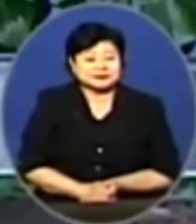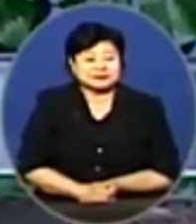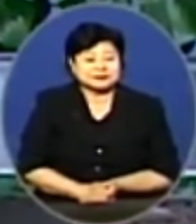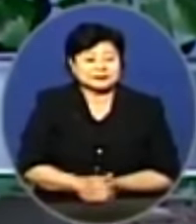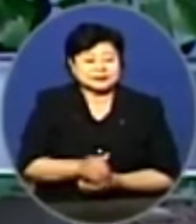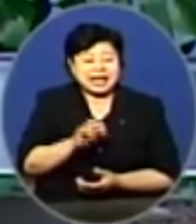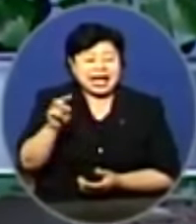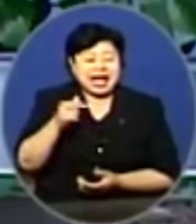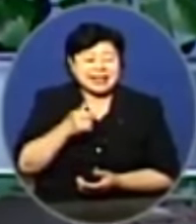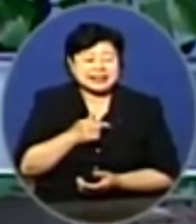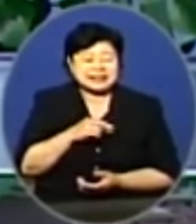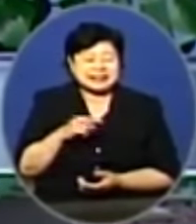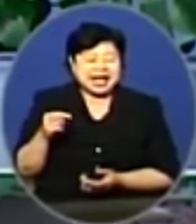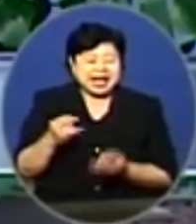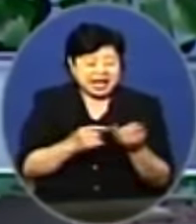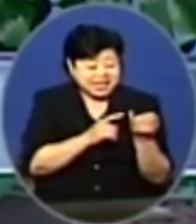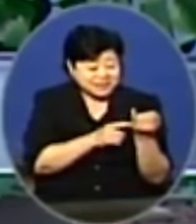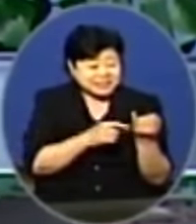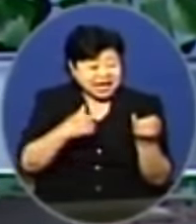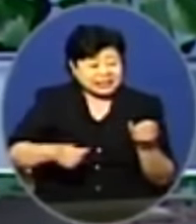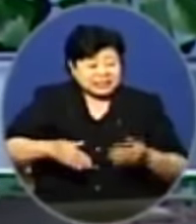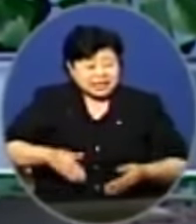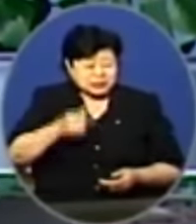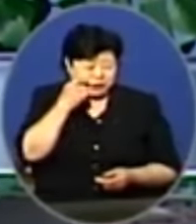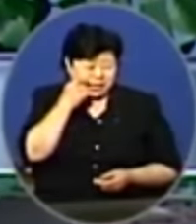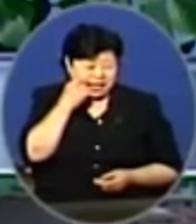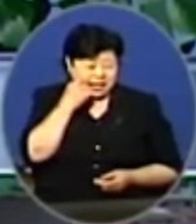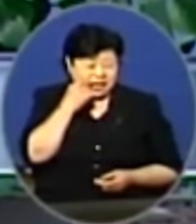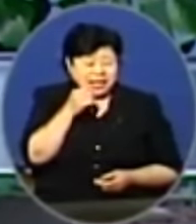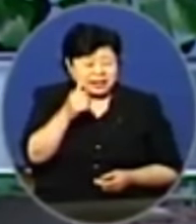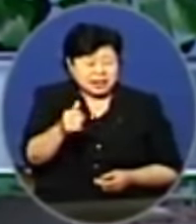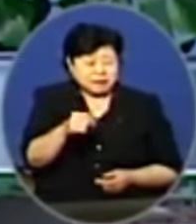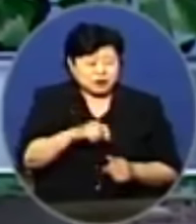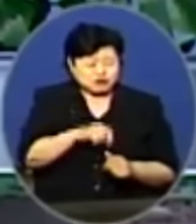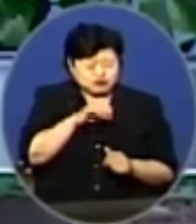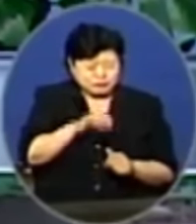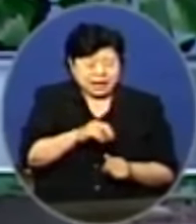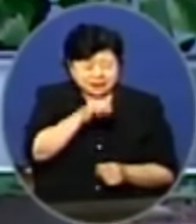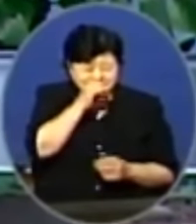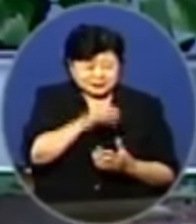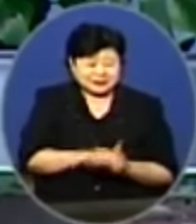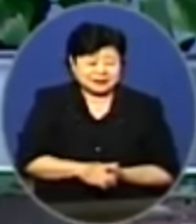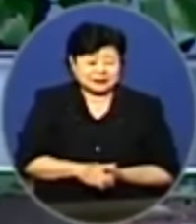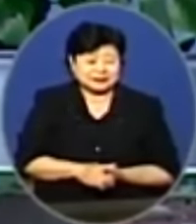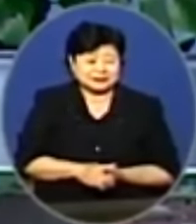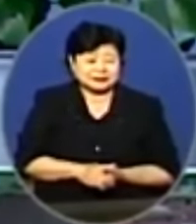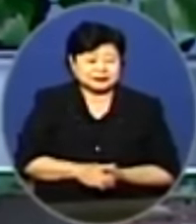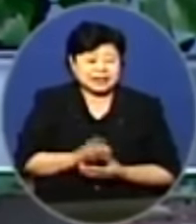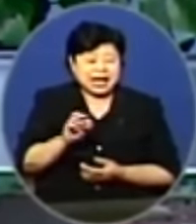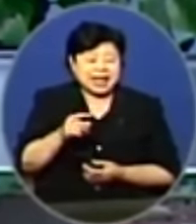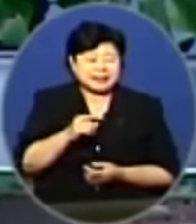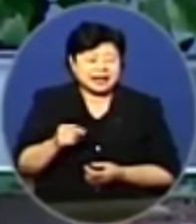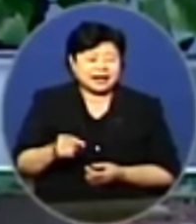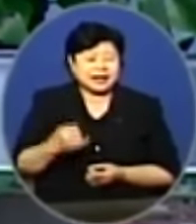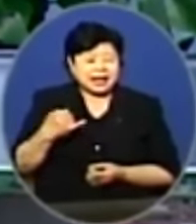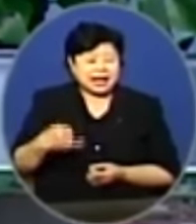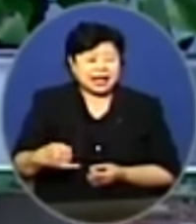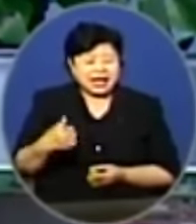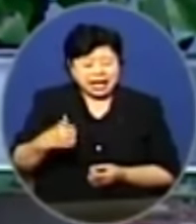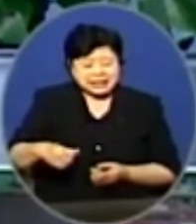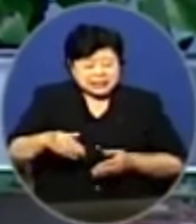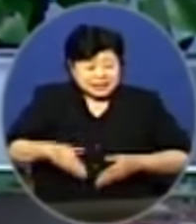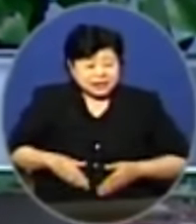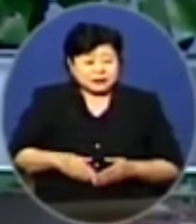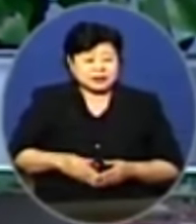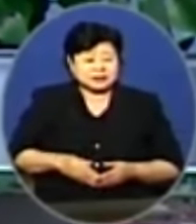한나라는 한 여자가 있었는데 아들을 낳지 못해서 남편에게 구박을 많이 당했습니다. 그런데 그 한나는 아들을 얻기 위해서